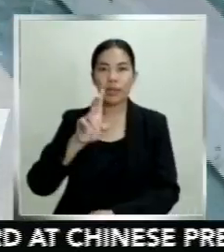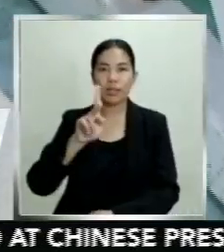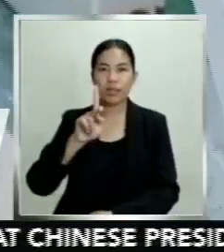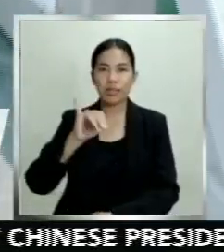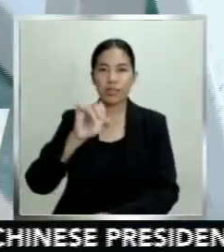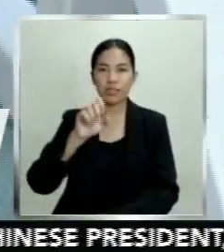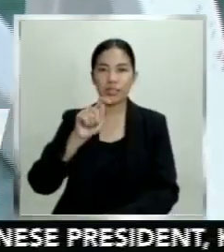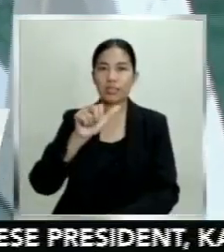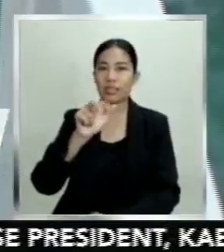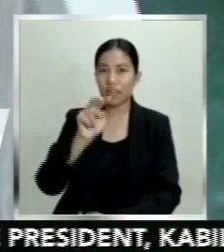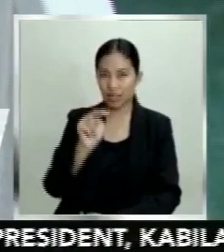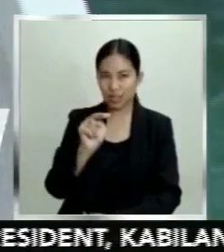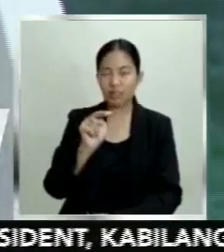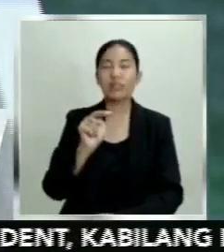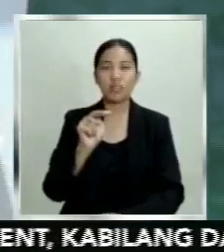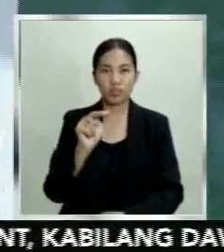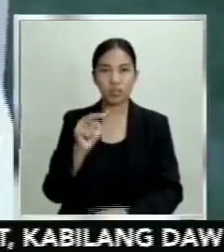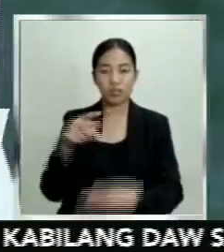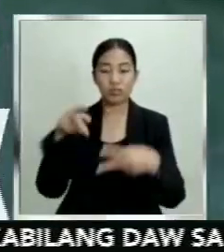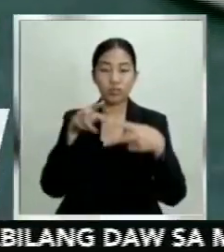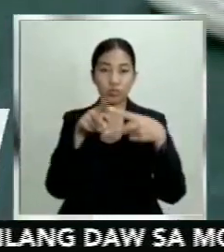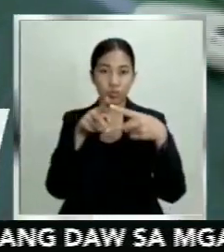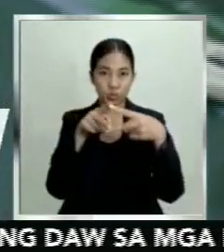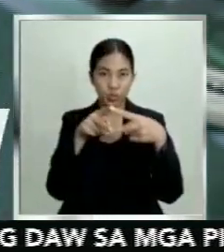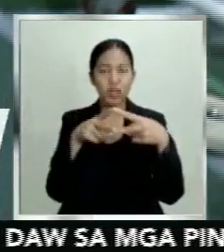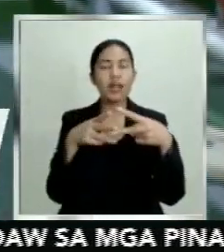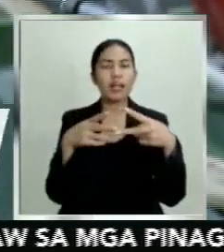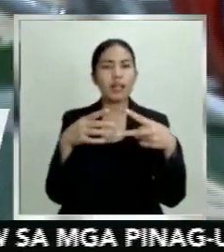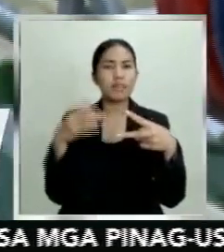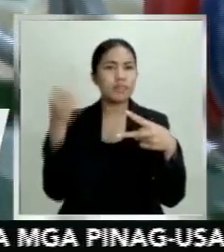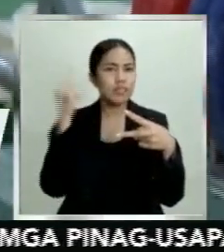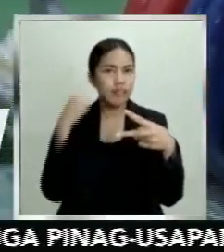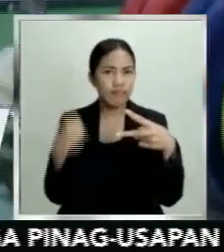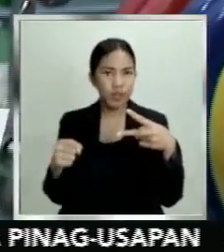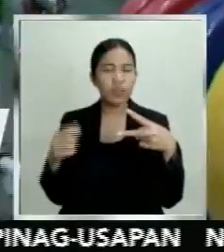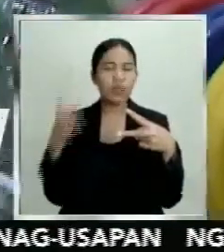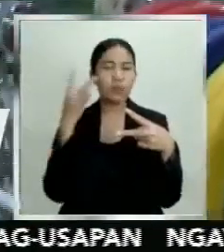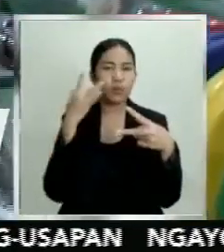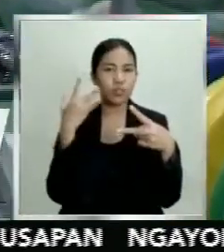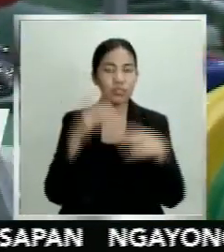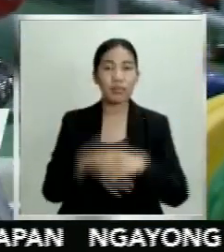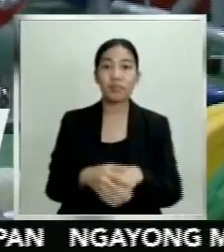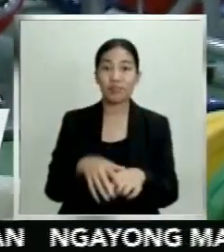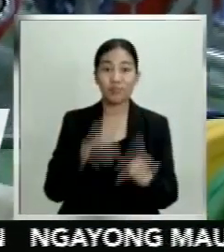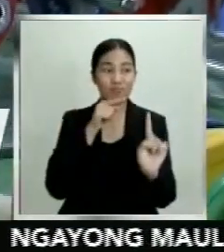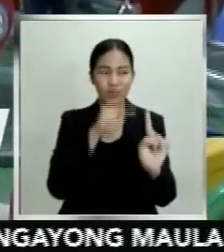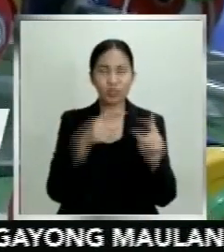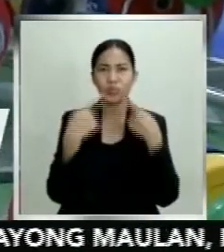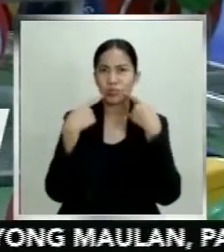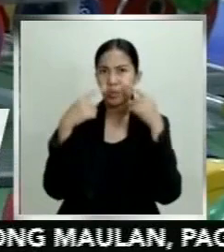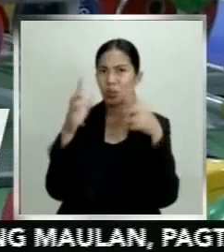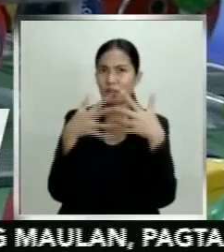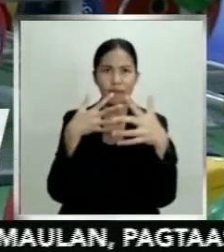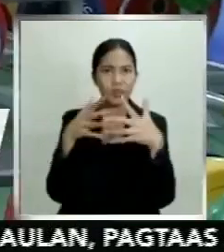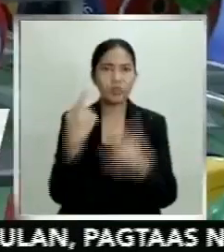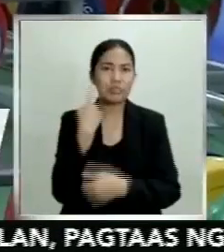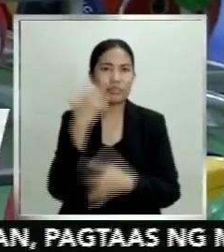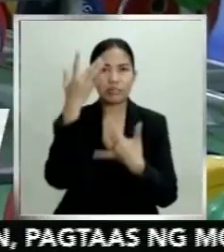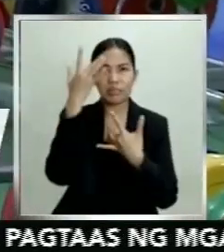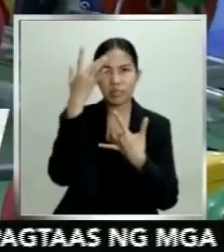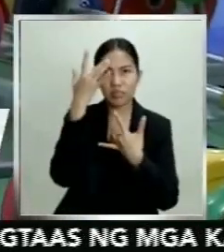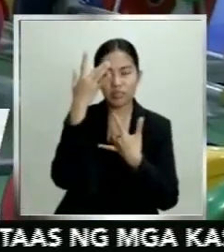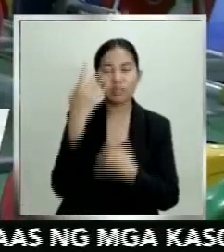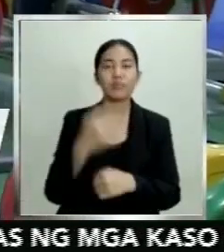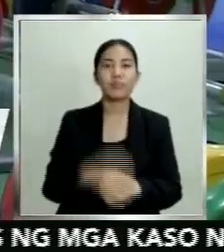nagawa pa rin ni Sarno sa kabila ng pagkakasakit umano niya ilang araw bago ang kompetisyon. Nitong Mayo lamang, nagpamalas din ng record-breaking